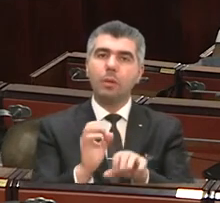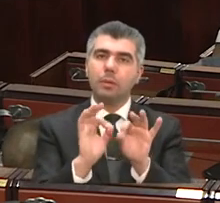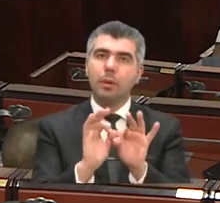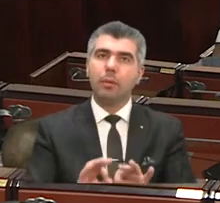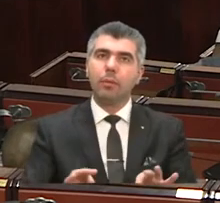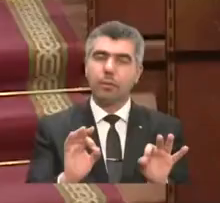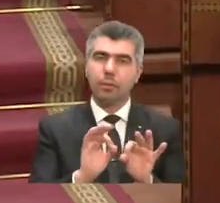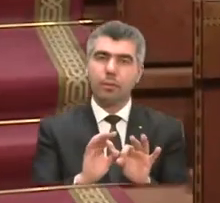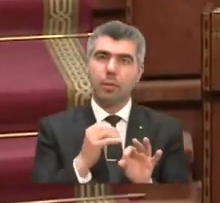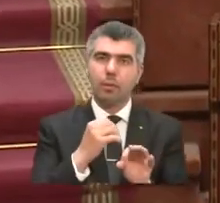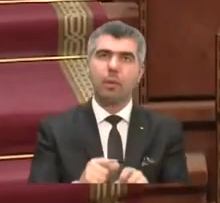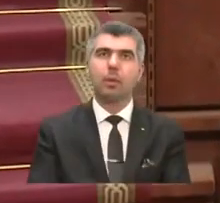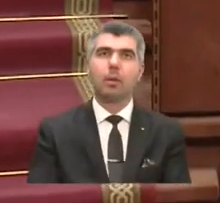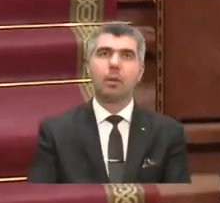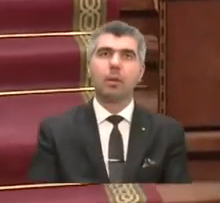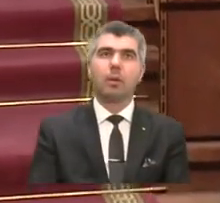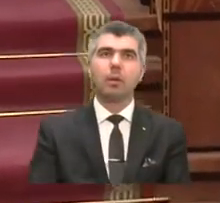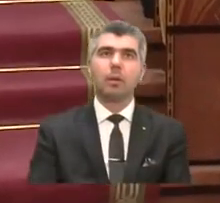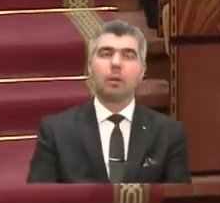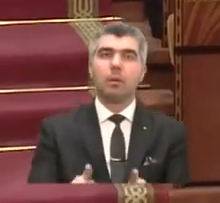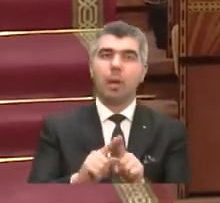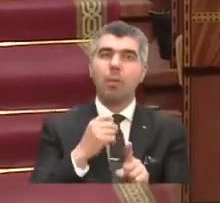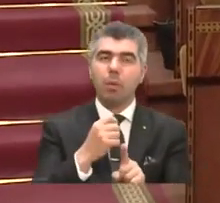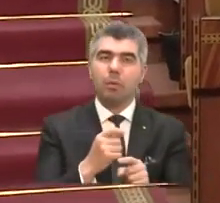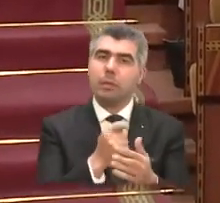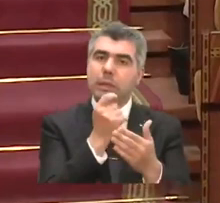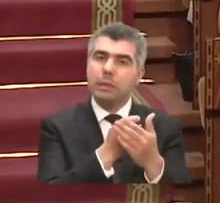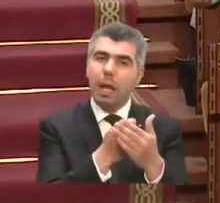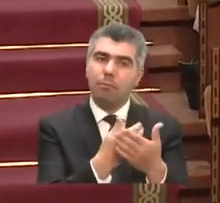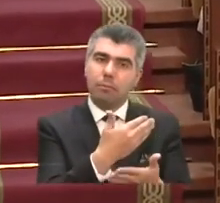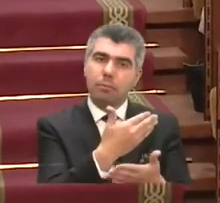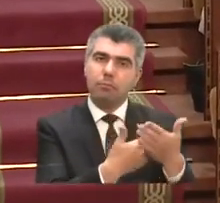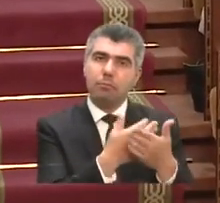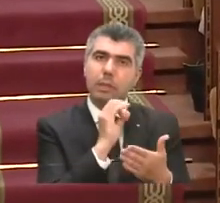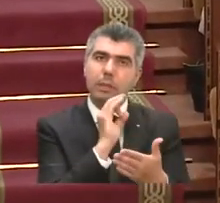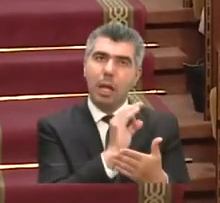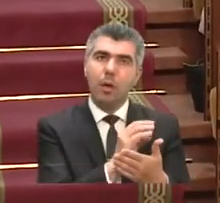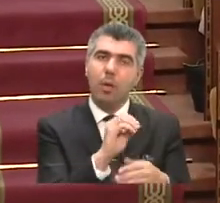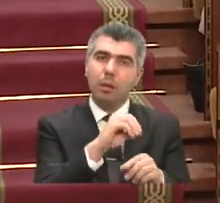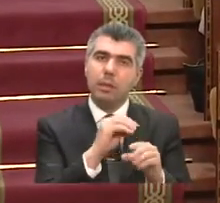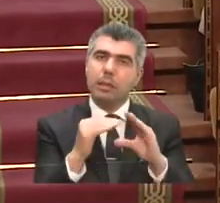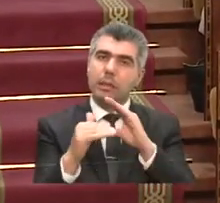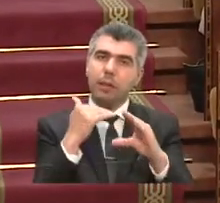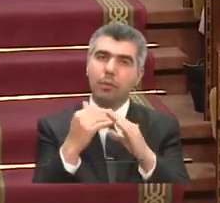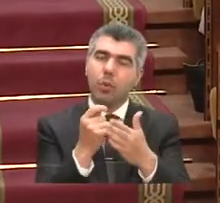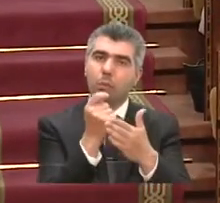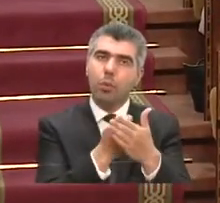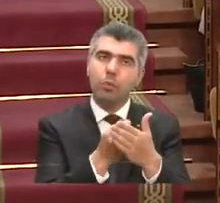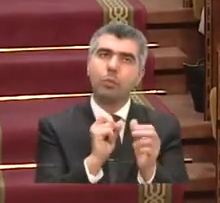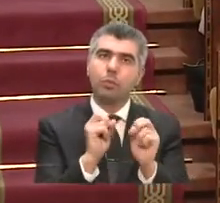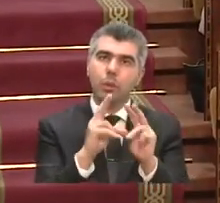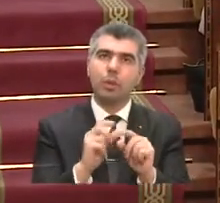وانتم اختاريتوا انكم ما تمدوش، لا ماشي مشكل، غير وهذيك المعطيات التكميليه كنطلبوا باش تصيفط مكتوبه، زعما شي حاجه